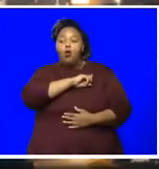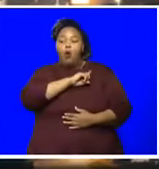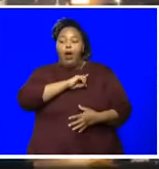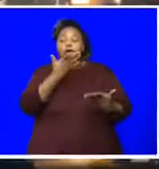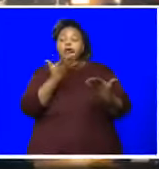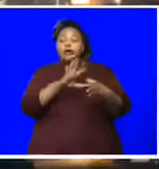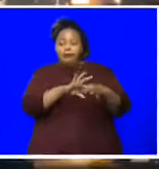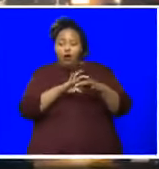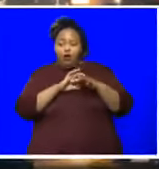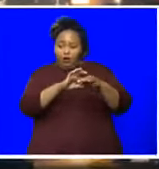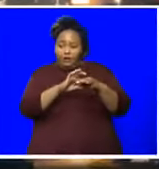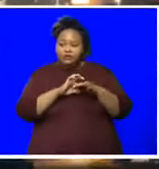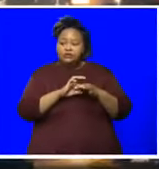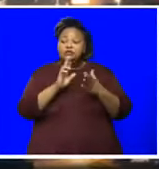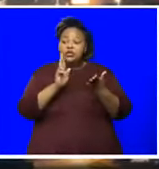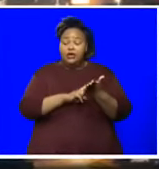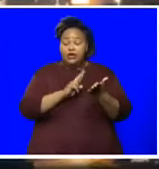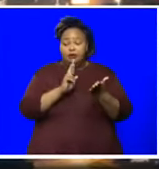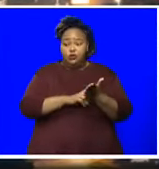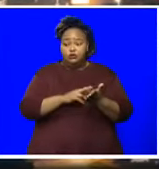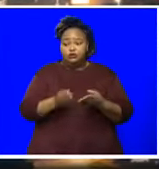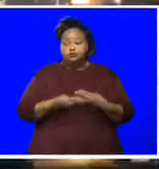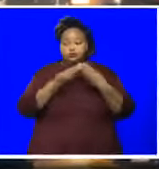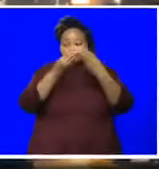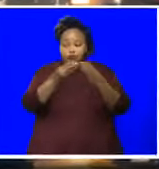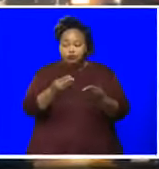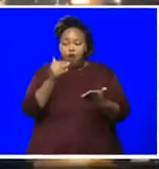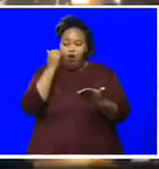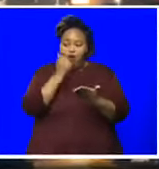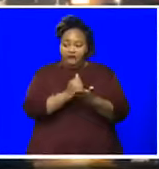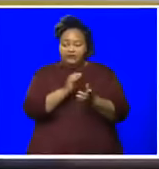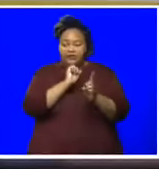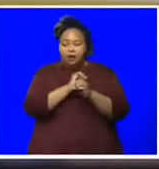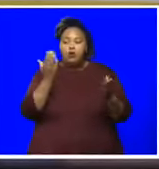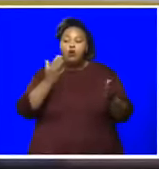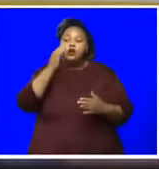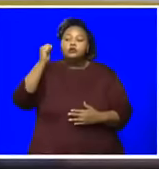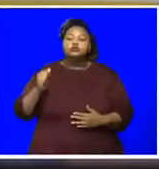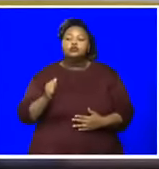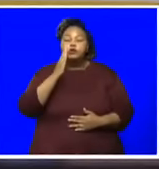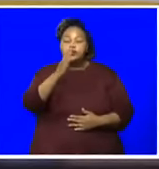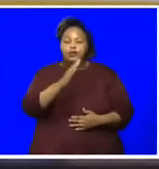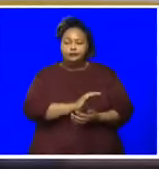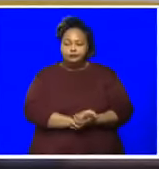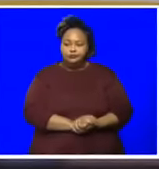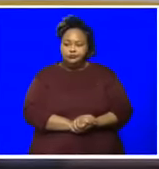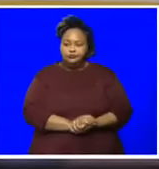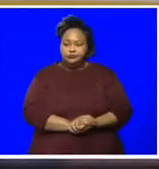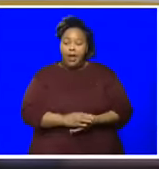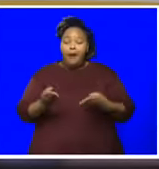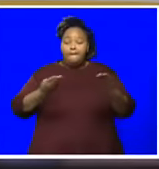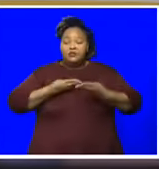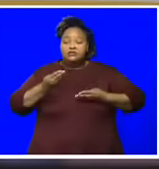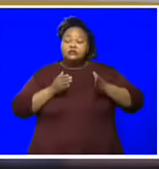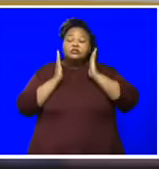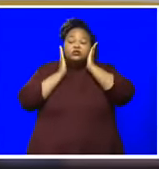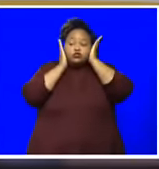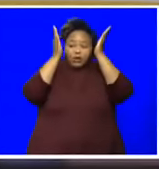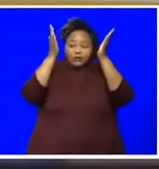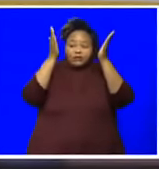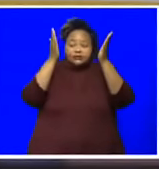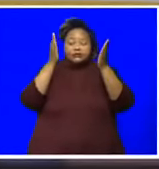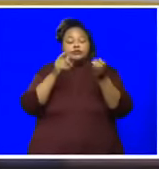umbiko walomhlangano emavisini ebusiness eSwatini ezulwini. Umhlangano webusiness eSwatini kanye